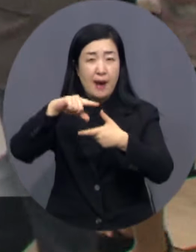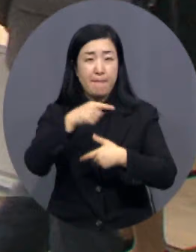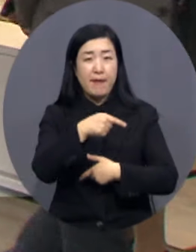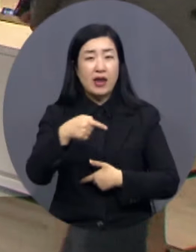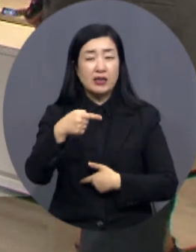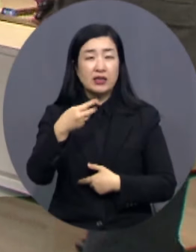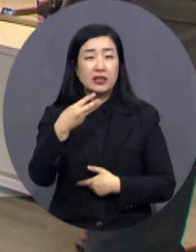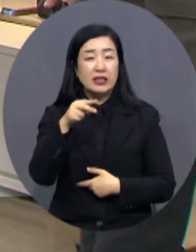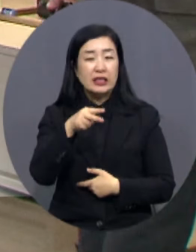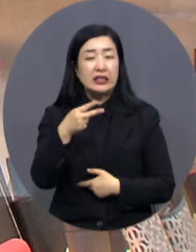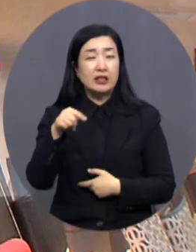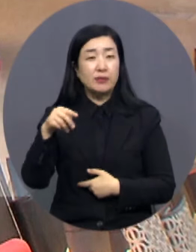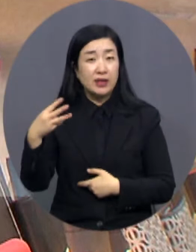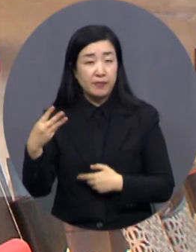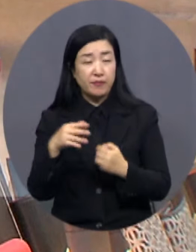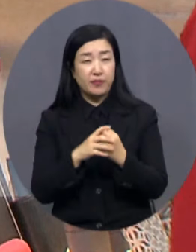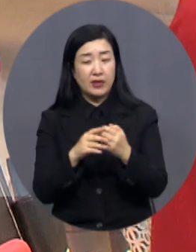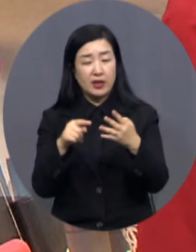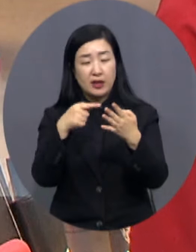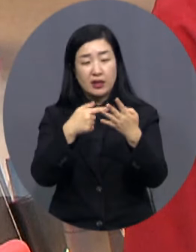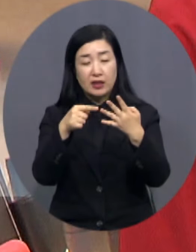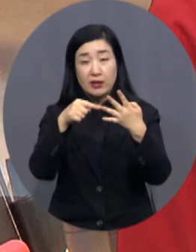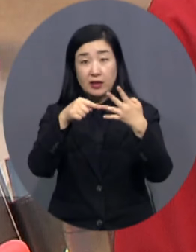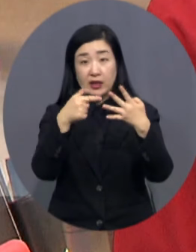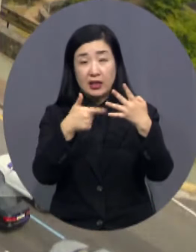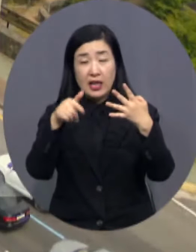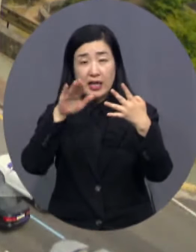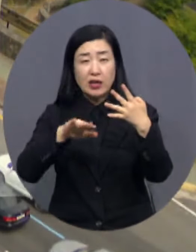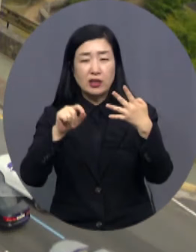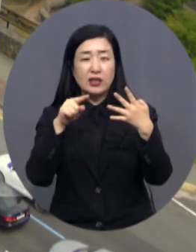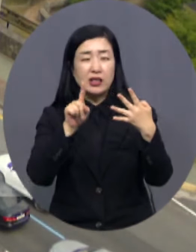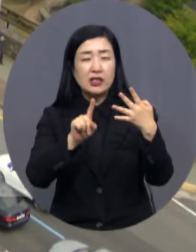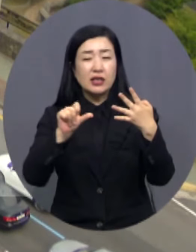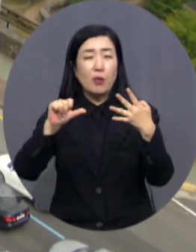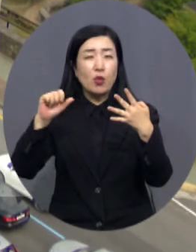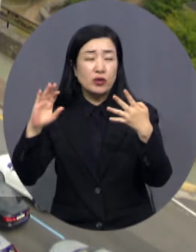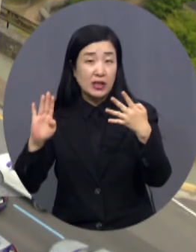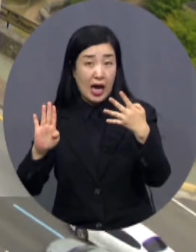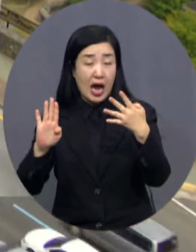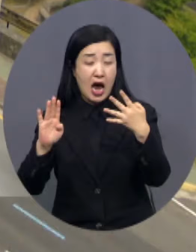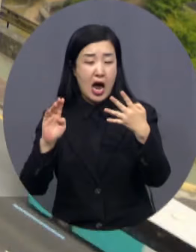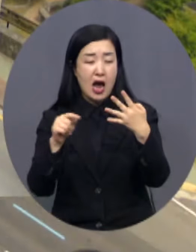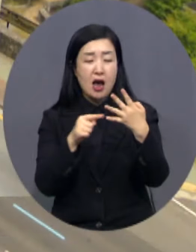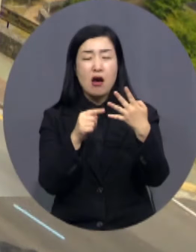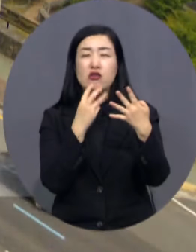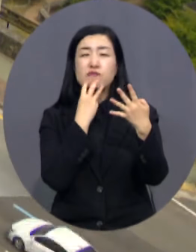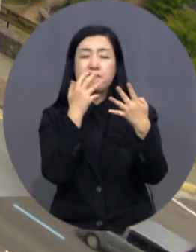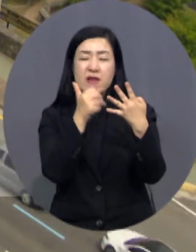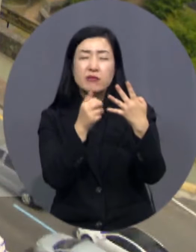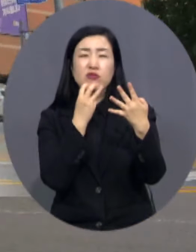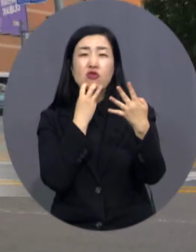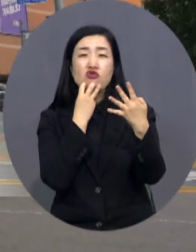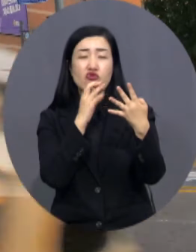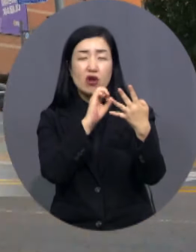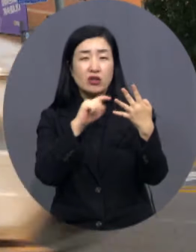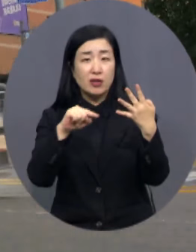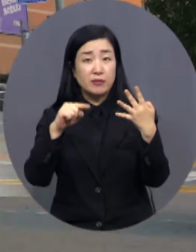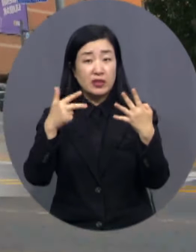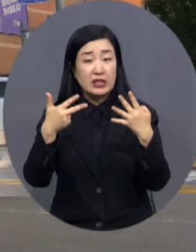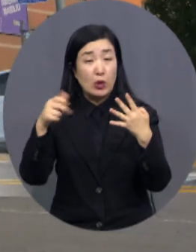2.39% 대전이 -1.54% 하락폭이 컸고 서울이 -